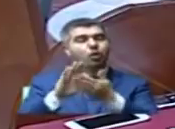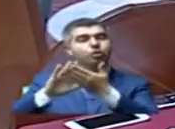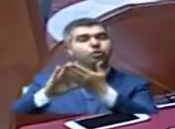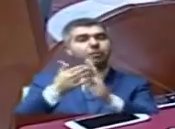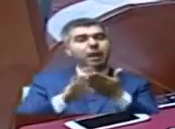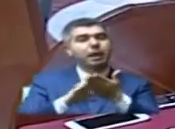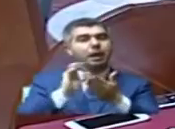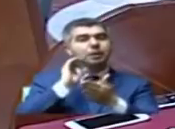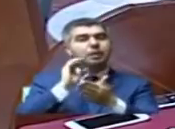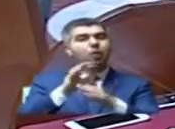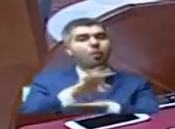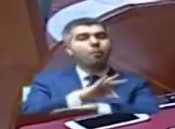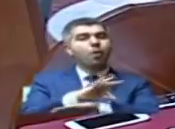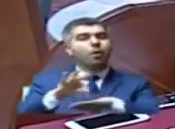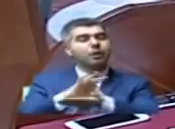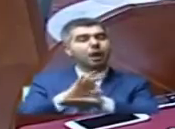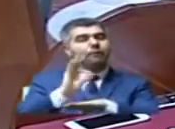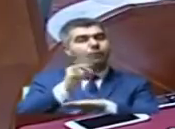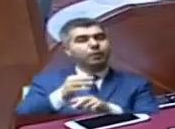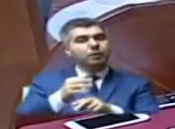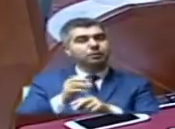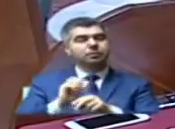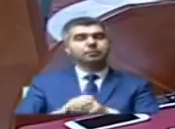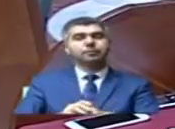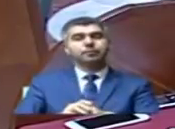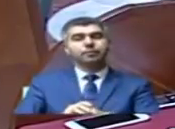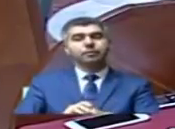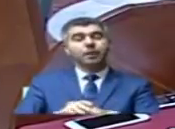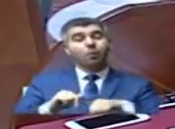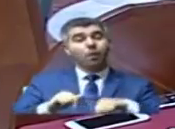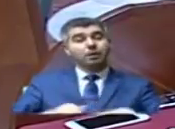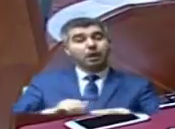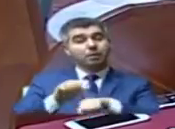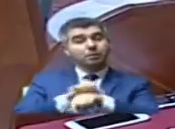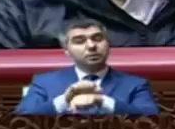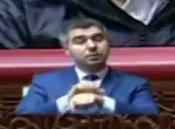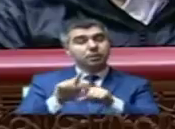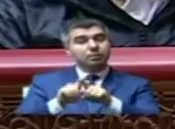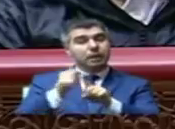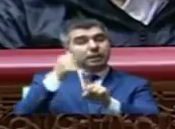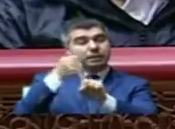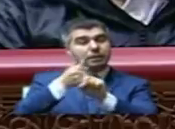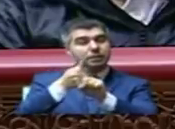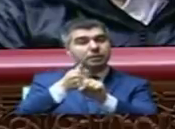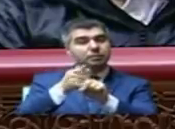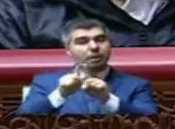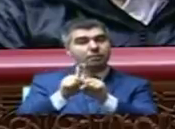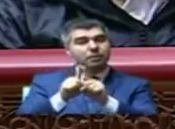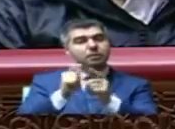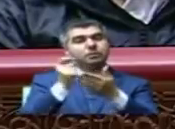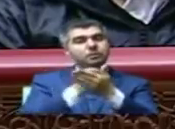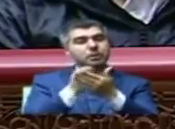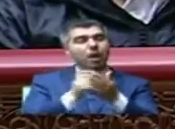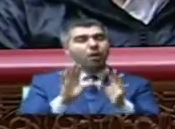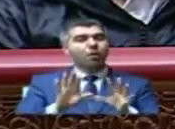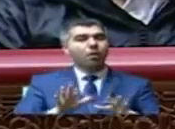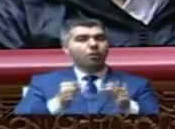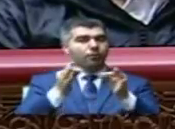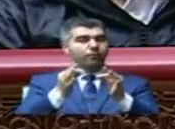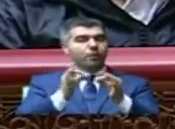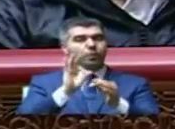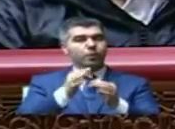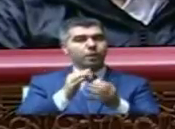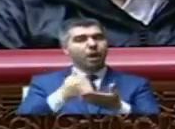بموظفي الجماعات الترابية. وتجدر إشارة إلى أن مصالح هذه الوزارة سوف تعمل خلال هذه السنة على الاستجابة لبعض الاقتراحات الواردة